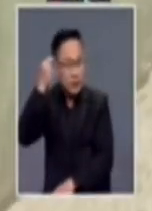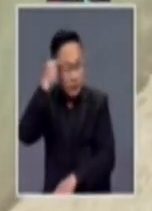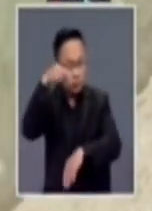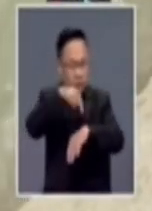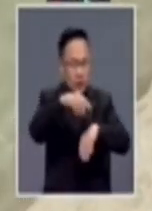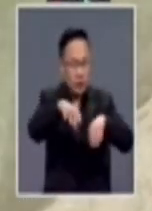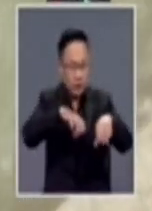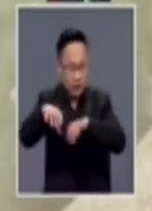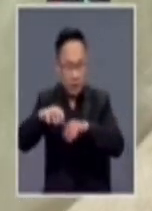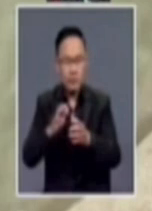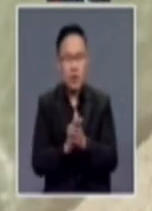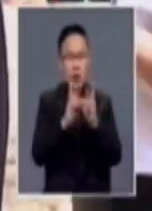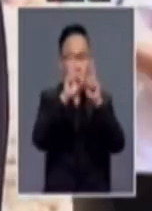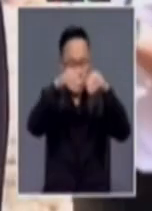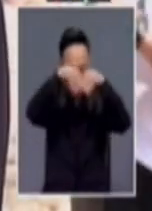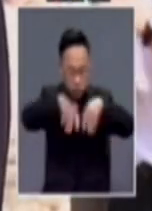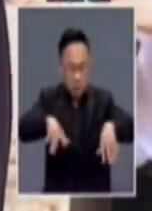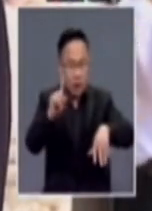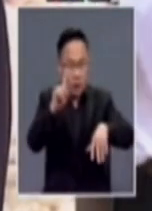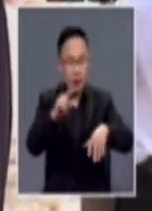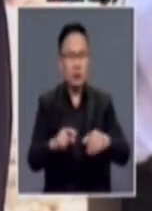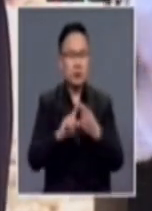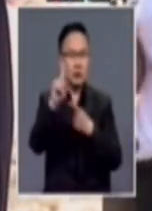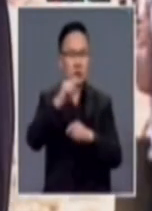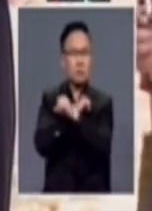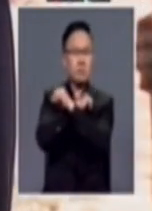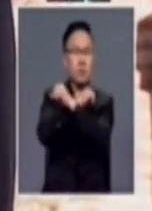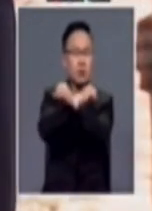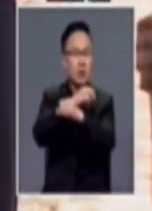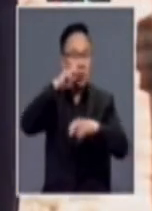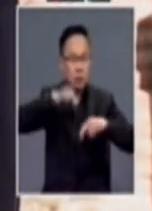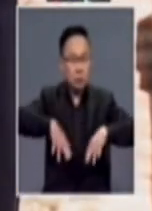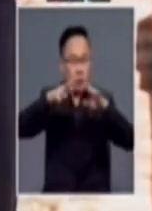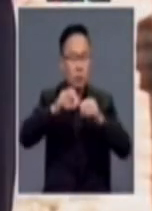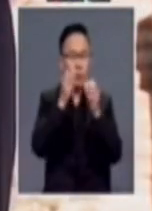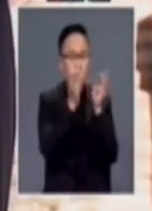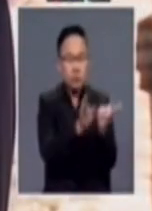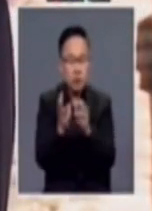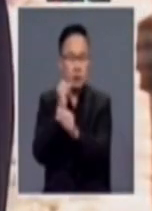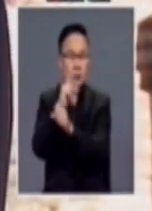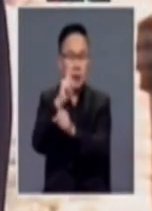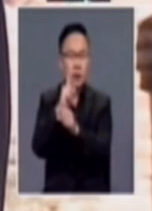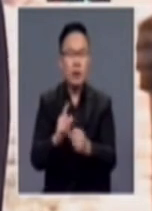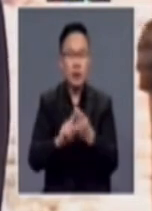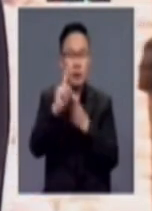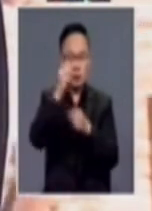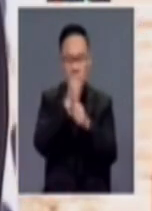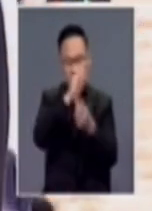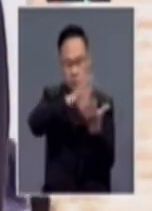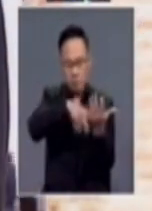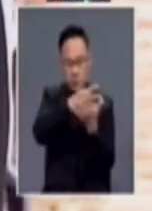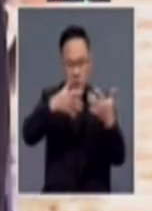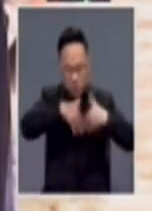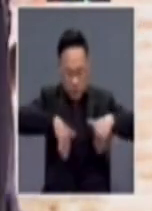ครับโครงสร้างก็คือเช่นในเรื่องของการป้องกันน้ำท่วมเนี่ยเราก็มีแนวคิดว่าการสร้างเขื่อนนะตามแผนของใจกล้